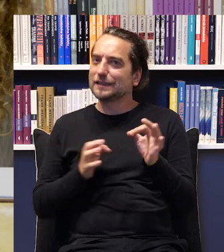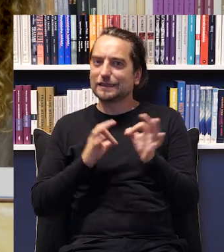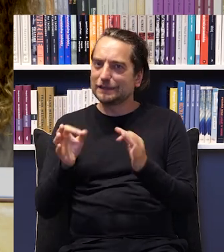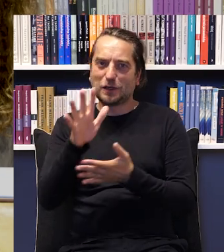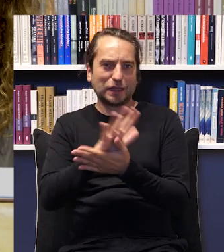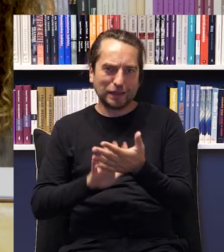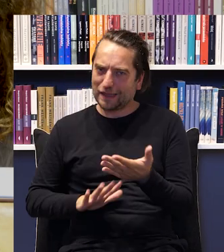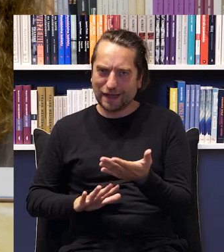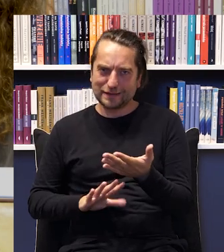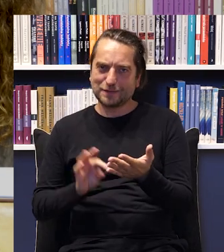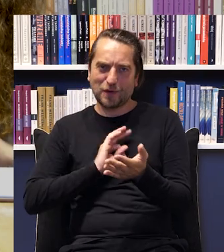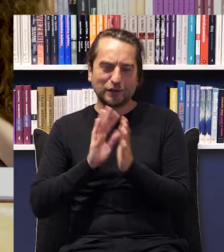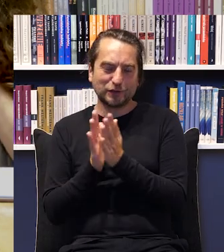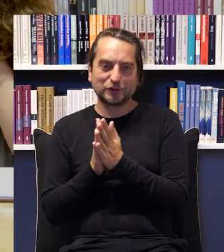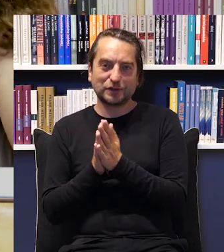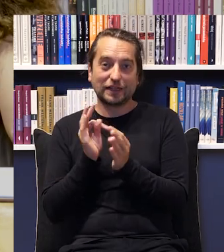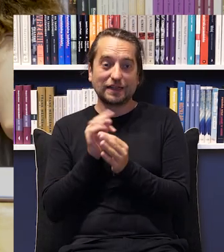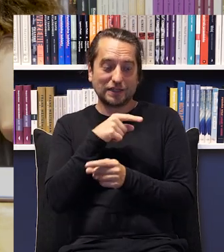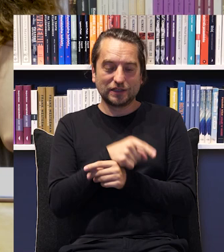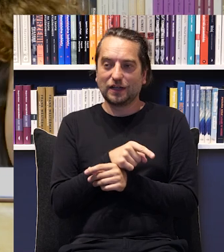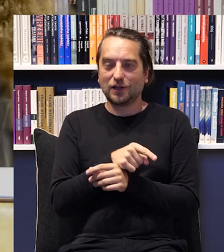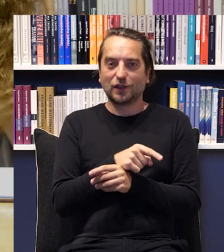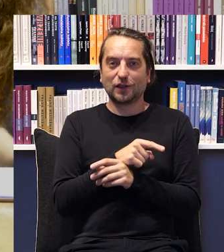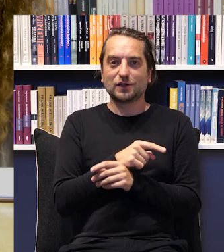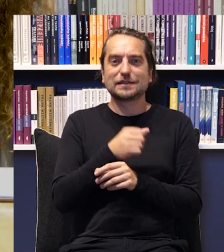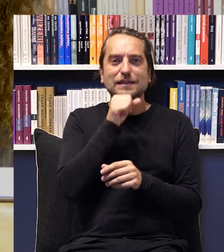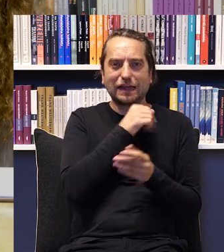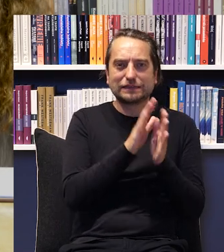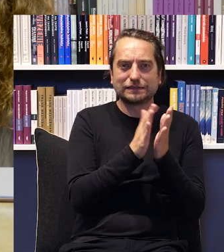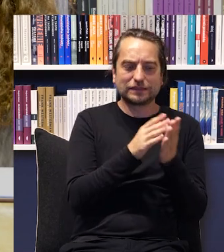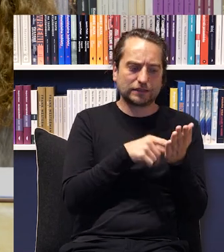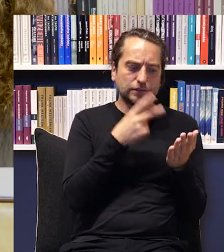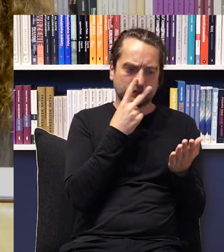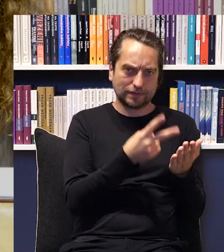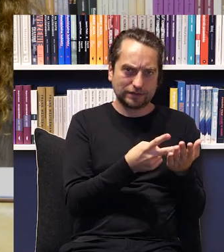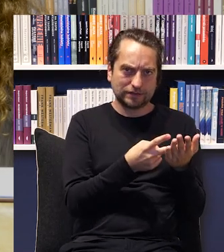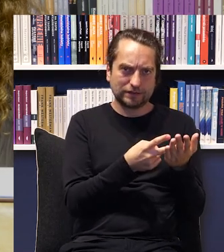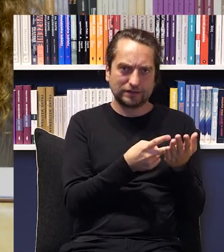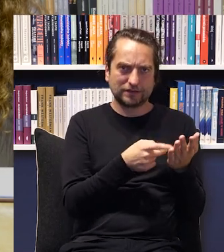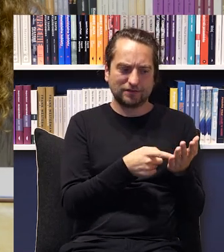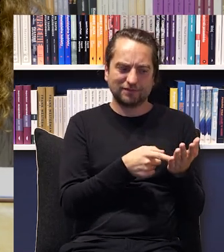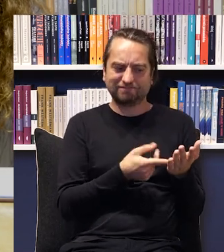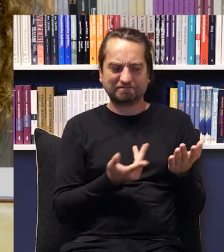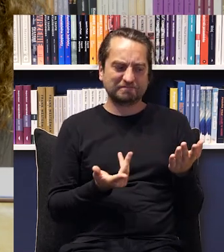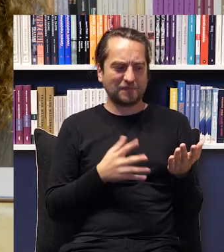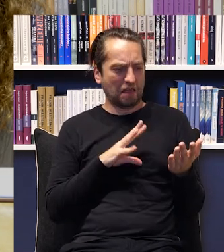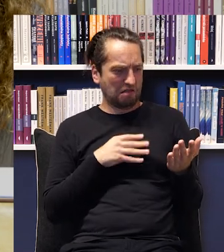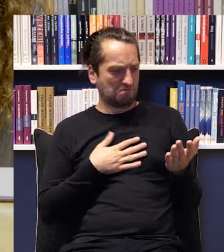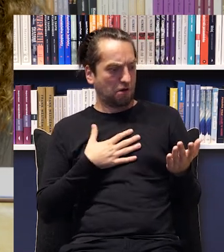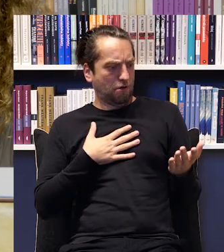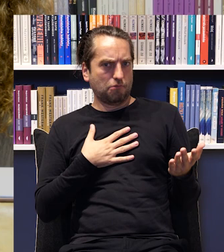tekst i jak teraz do niej zaglądam, co mi się rzadko zdarza, ale ostatnio musiałam, to jestem trochę